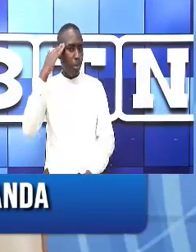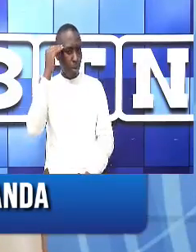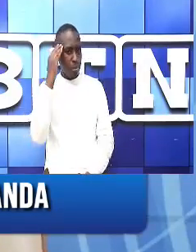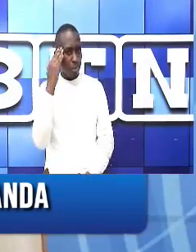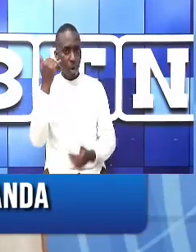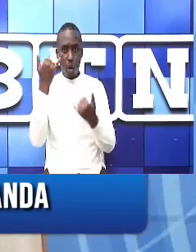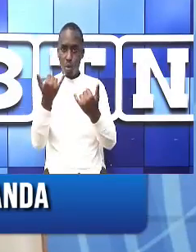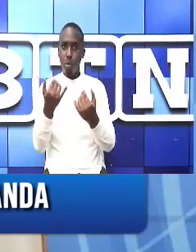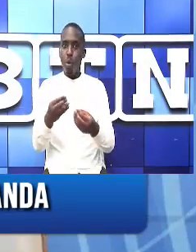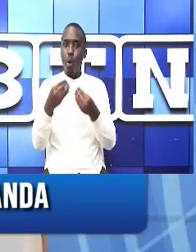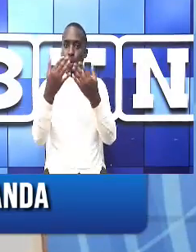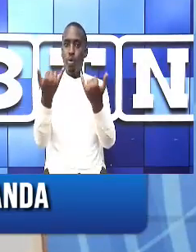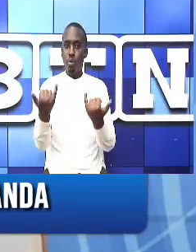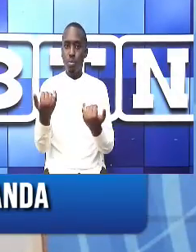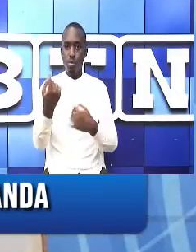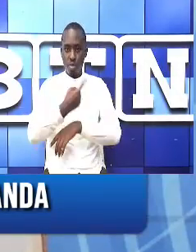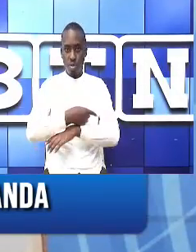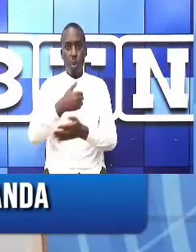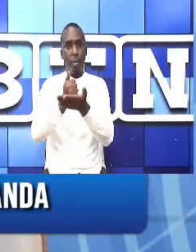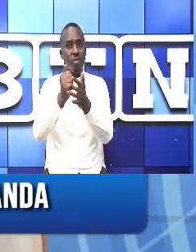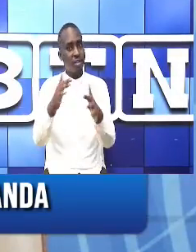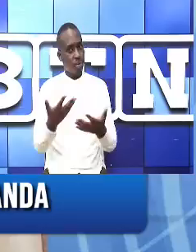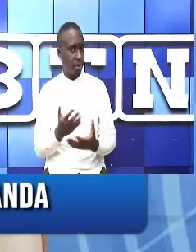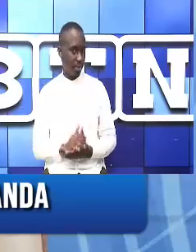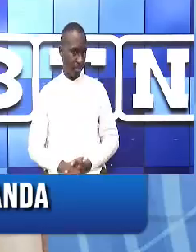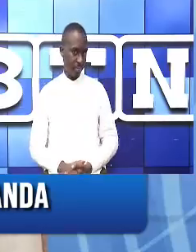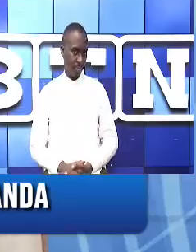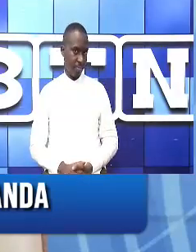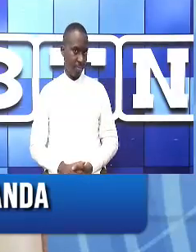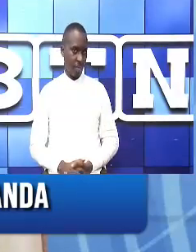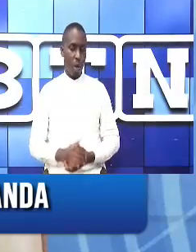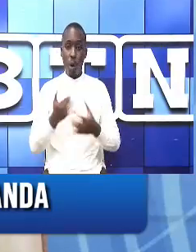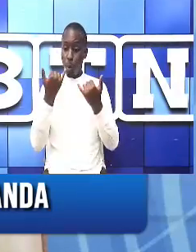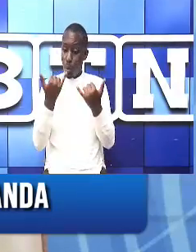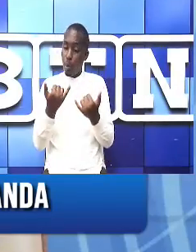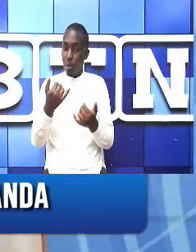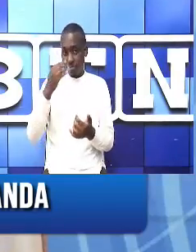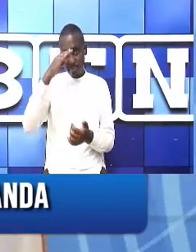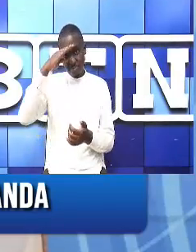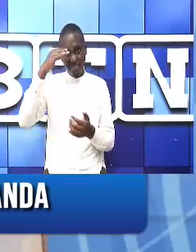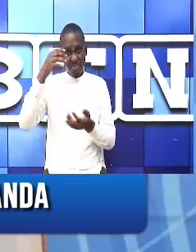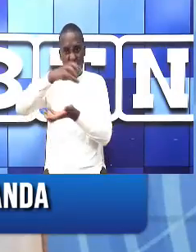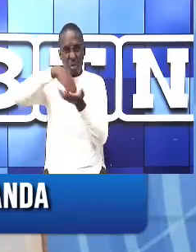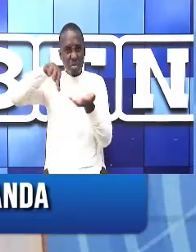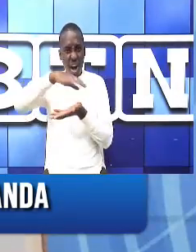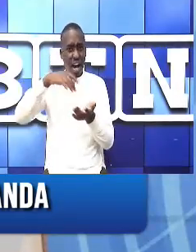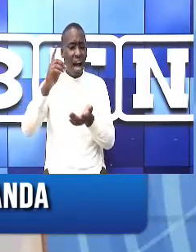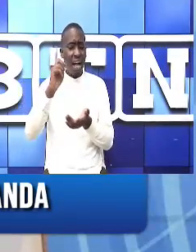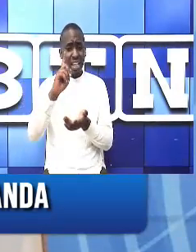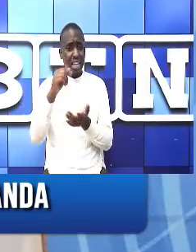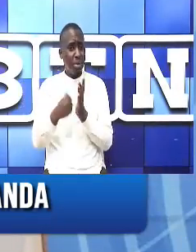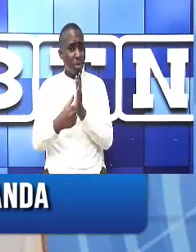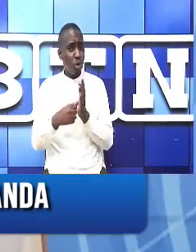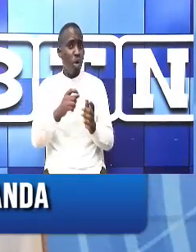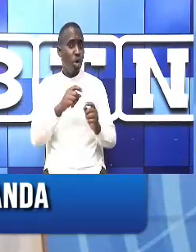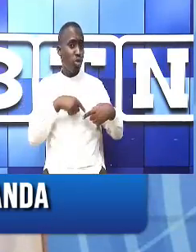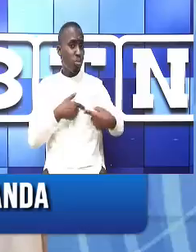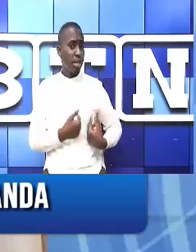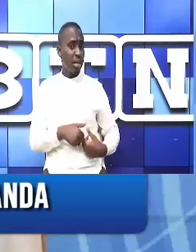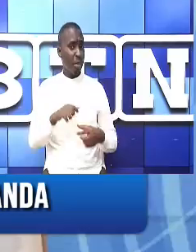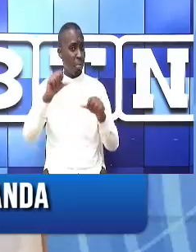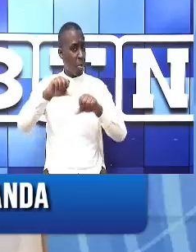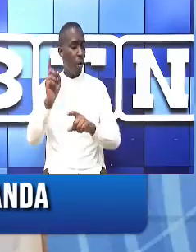nk'ubu uwamuguha uyu munsi wamufasha ute ngira ngo umugani wabo iki gihe byagucanga atari uko ufite umutima mubi ahubwo ni uko nta